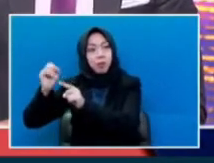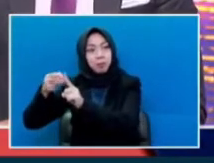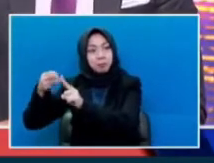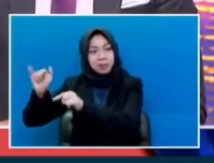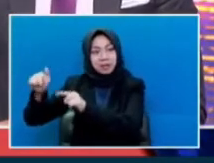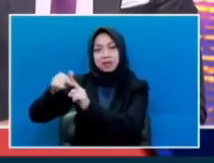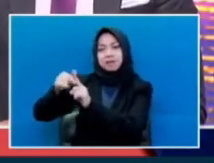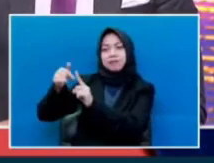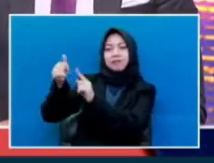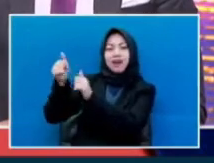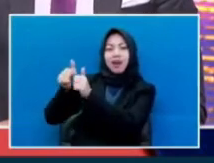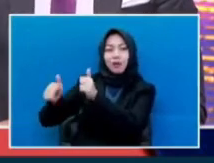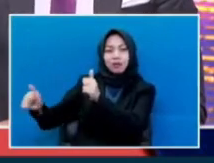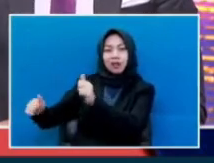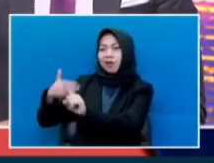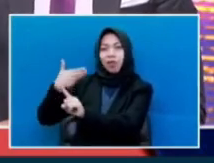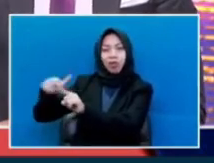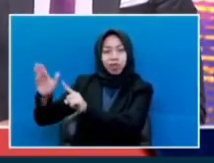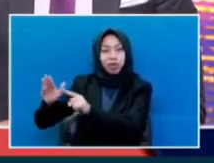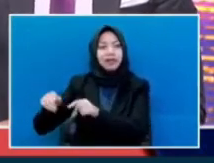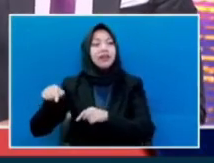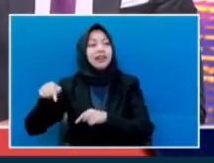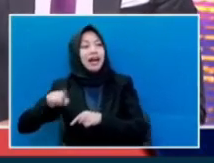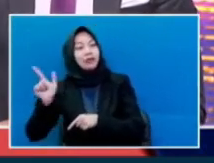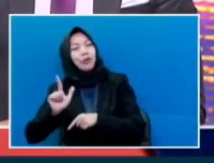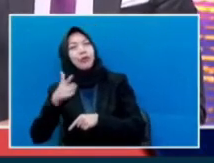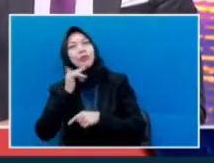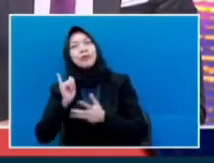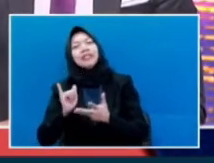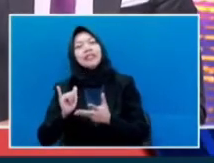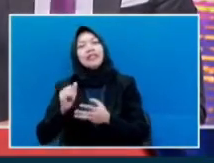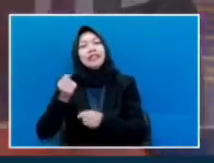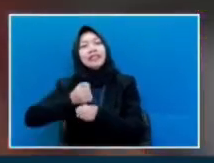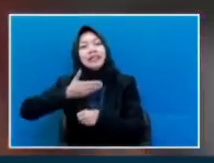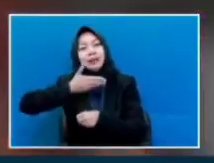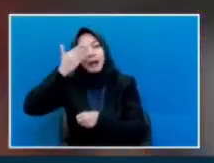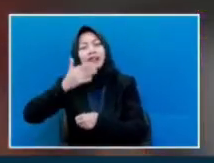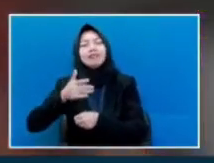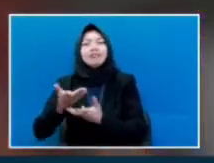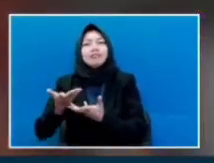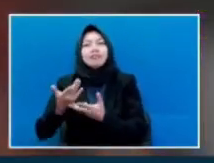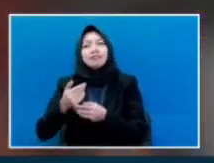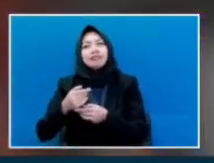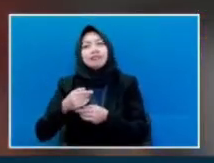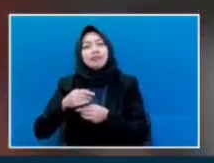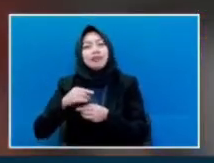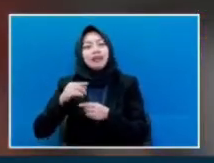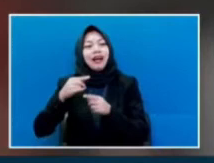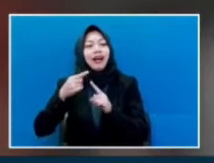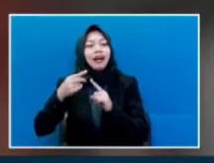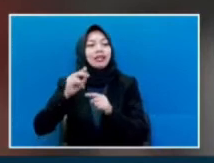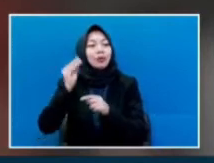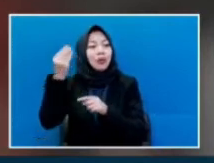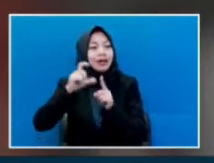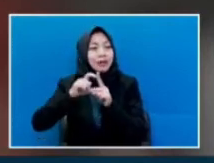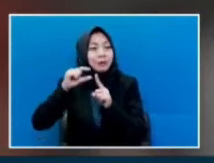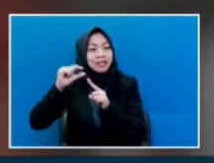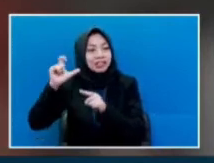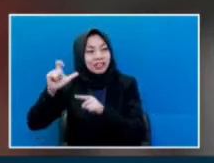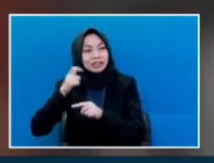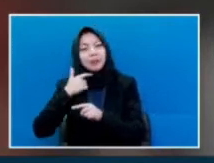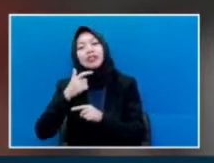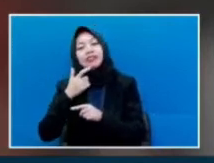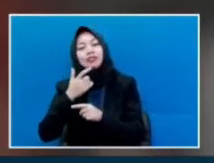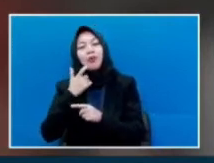lalu tapi di Solo ya Pak Rudi masih tetap dengan suratnya dan meminta Gibran untuk mengemb